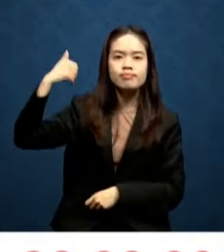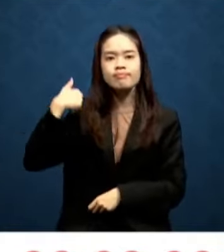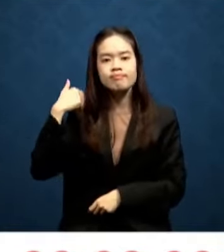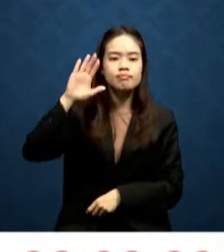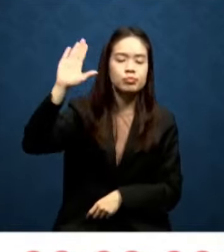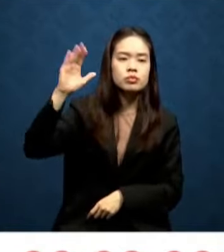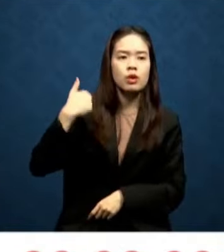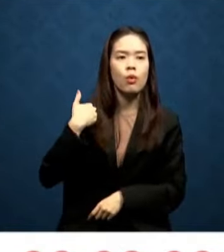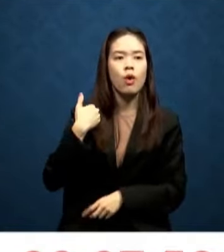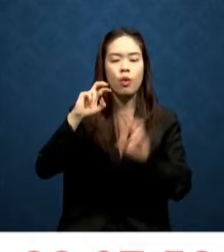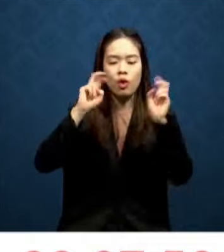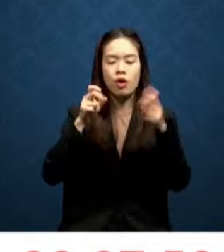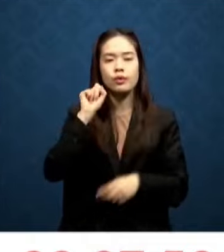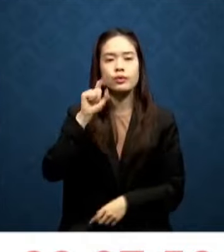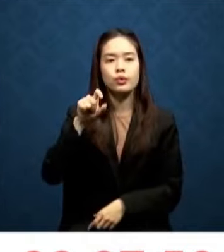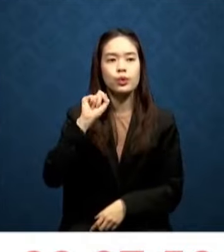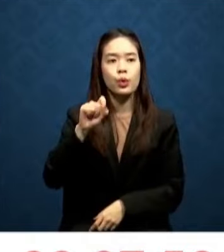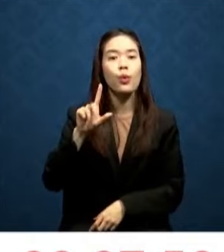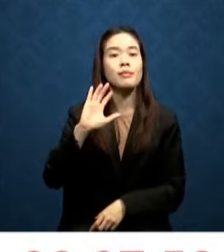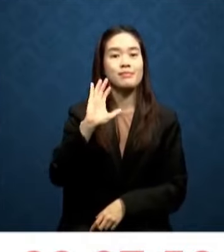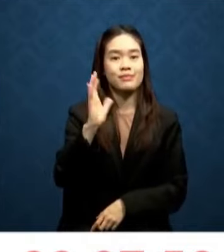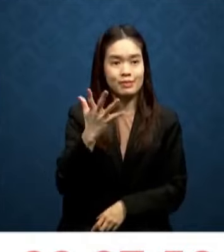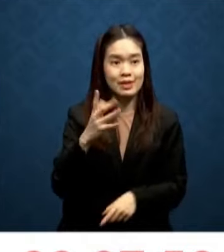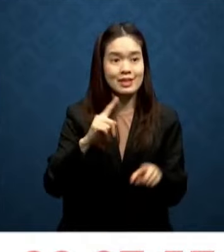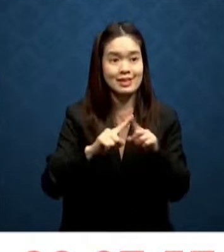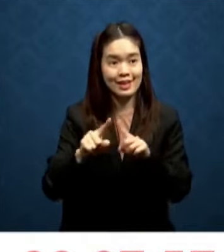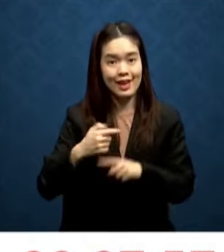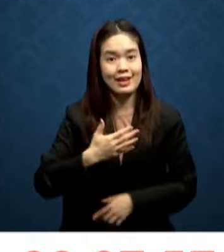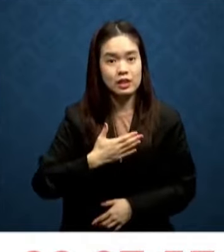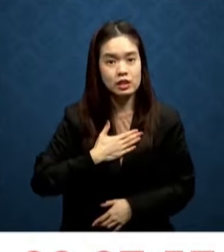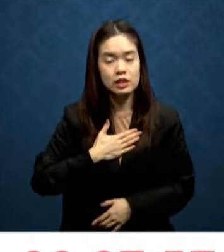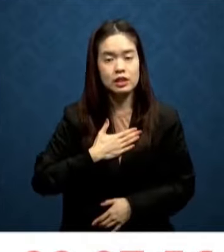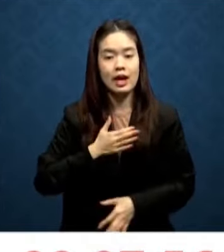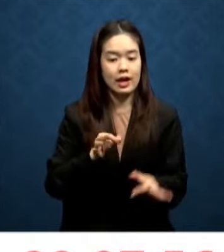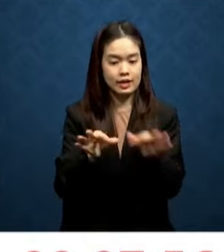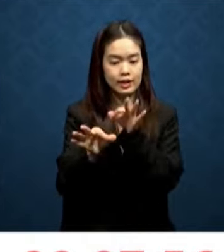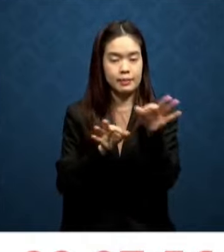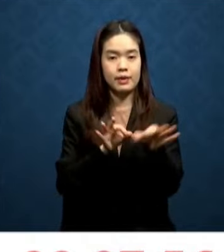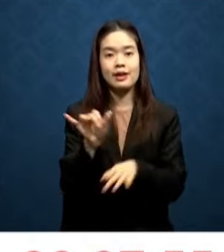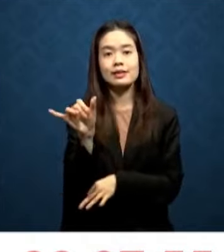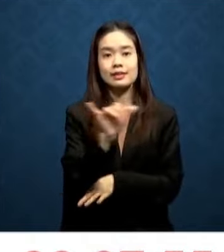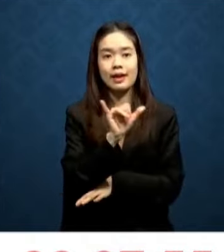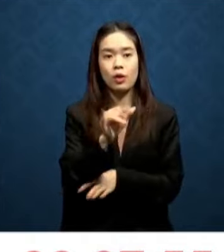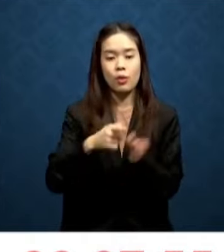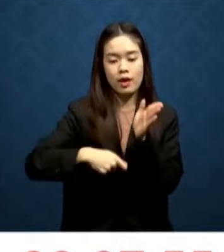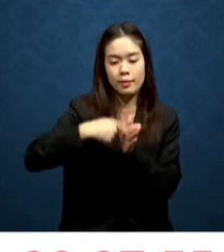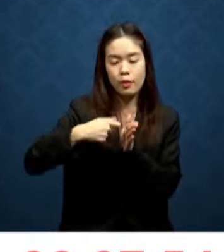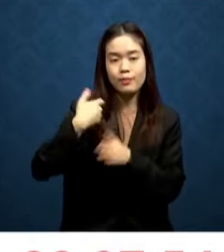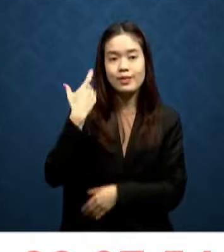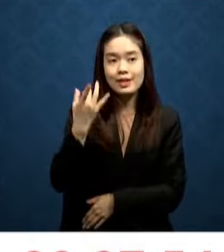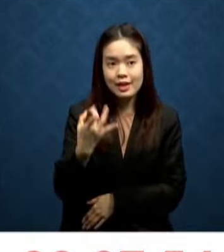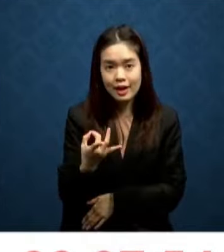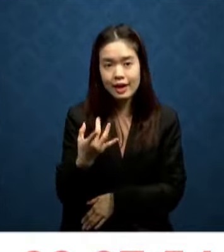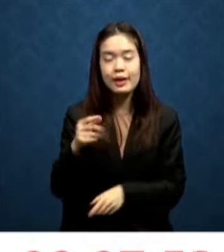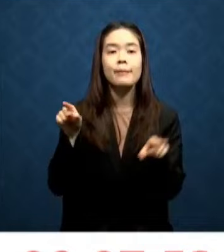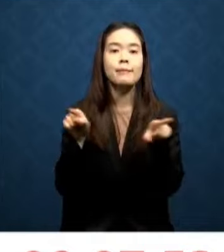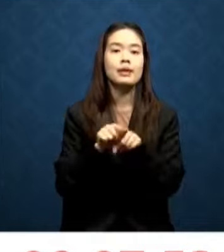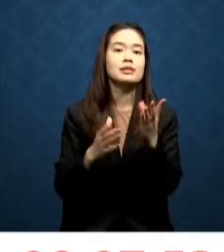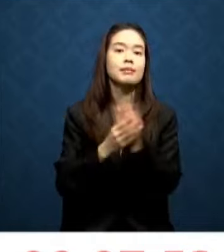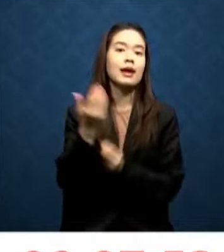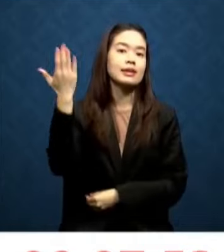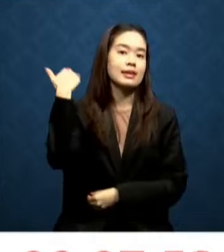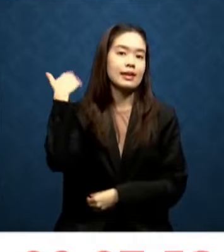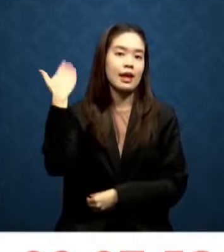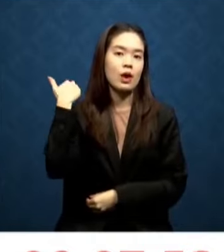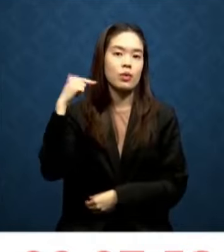ไม่ใช่เรื่องเร่งด่วนท่านยังไม่ได้ฟังหลักการและเหตุผลเลยเช่นเดียวกับที่ท่านประธานได้ตีตกไปในครั้งที่ผ่านม